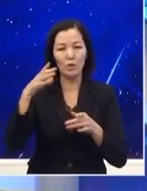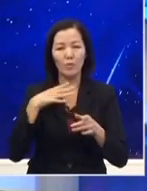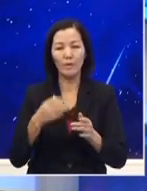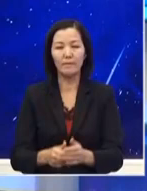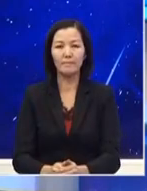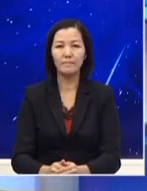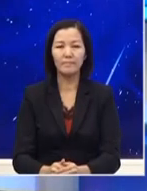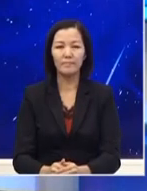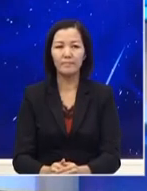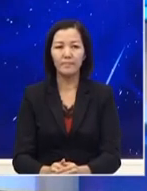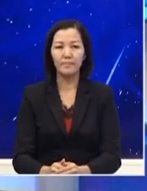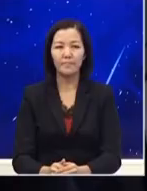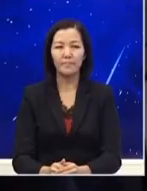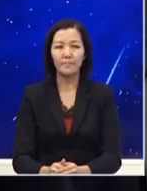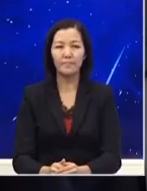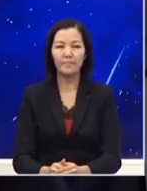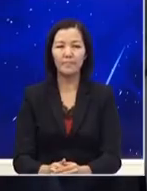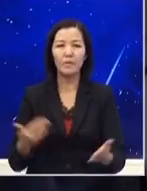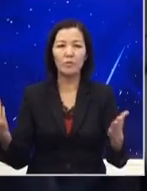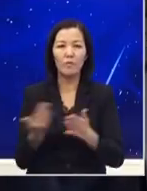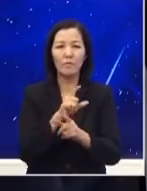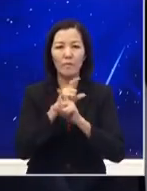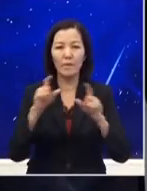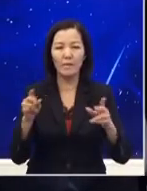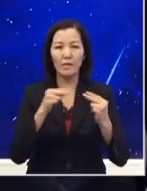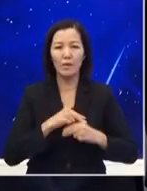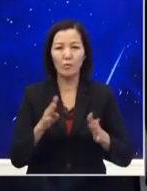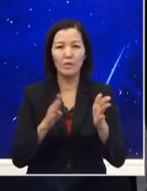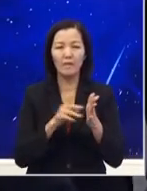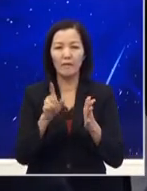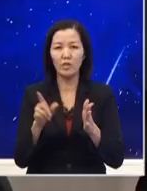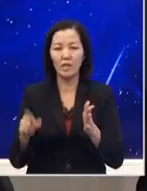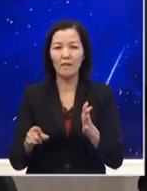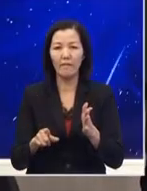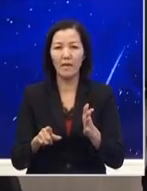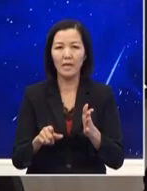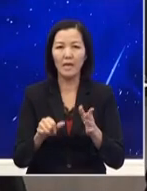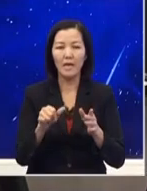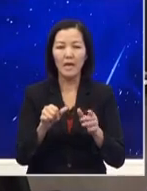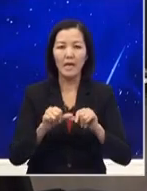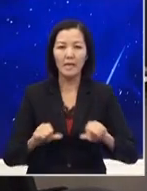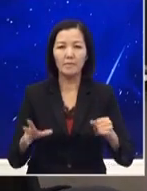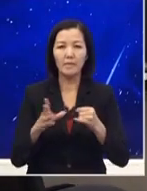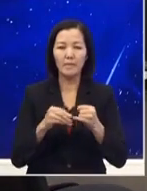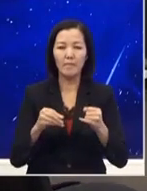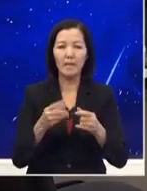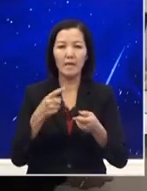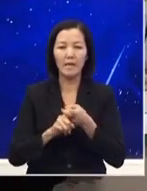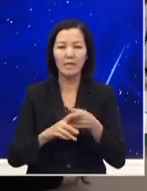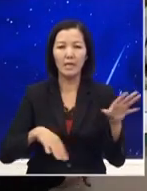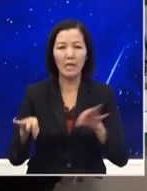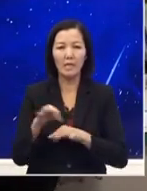съемочная группа. В новом сервисном акимате работают 9 сотрудников. Это эксперты в области земельных отношений,